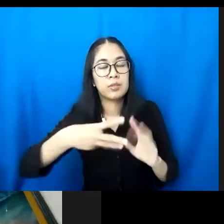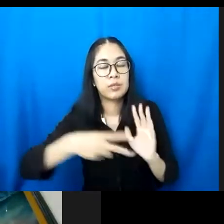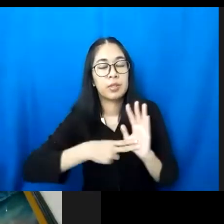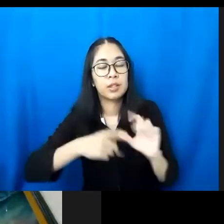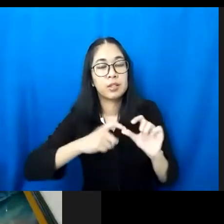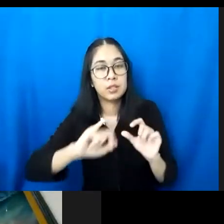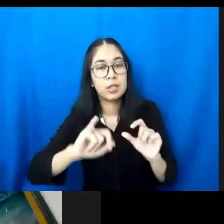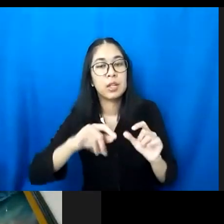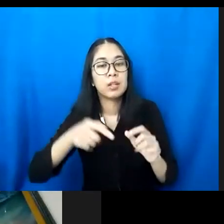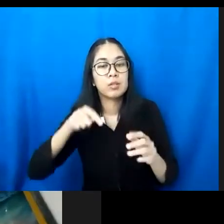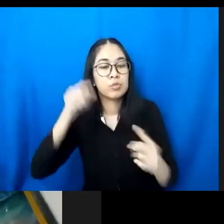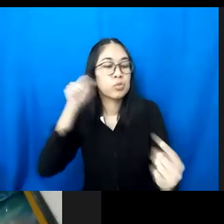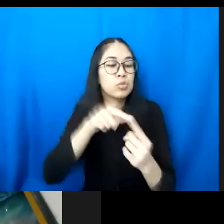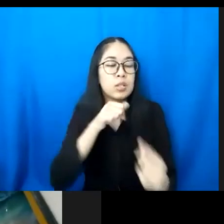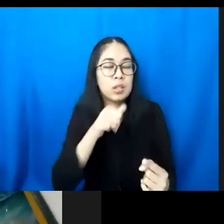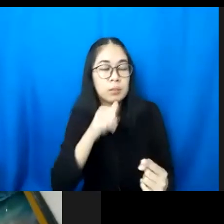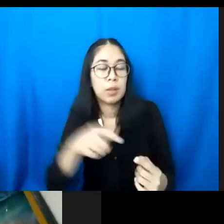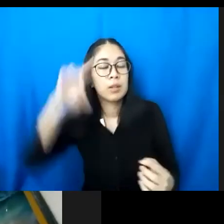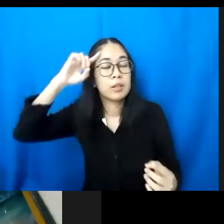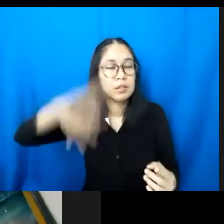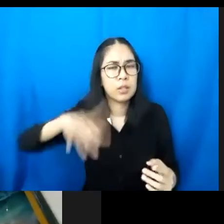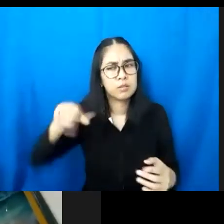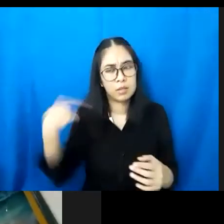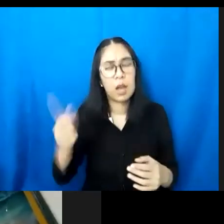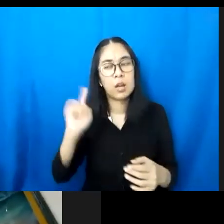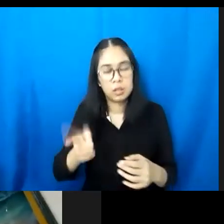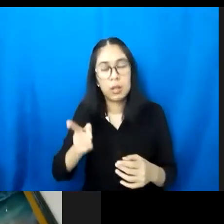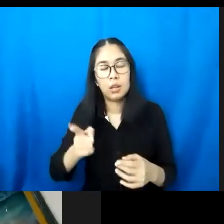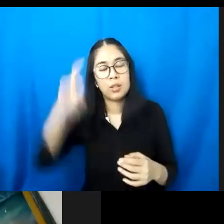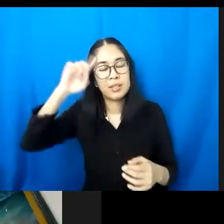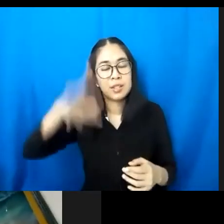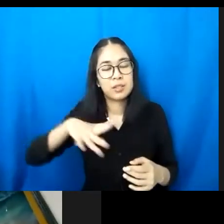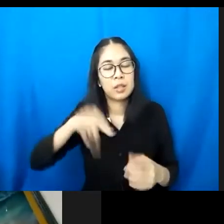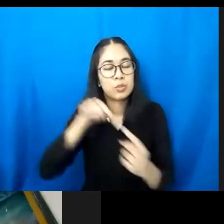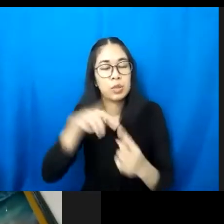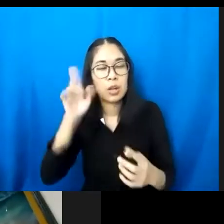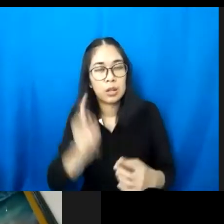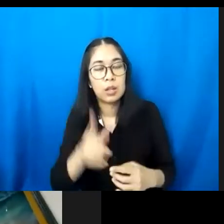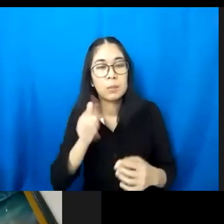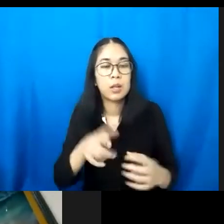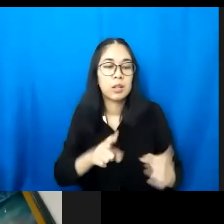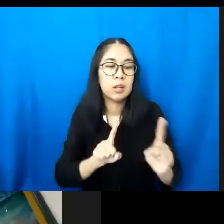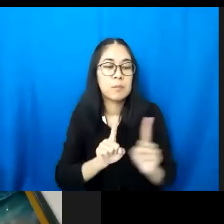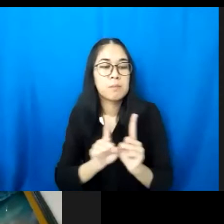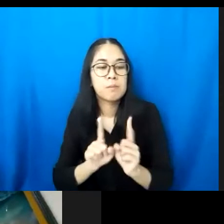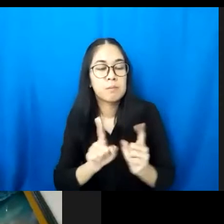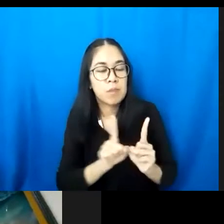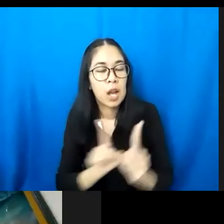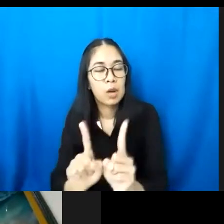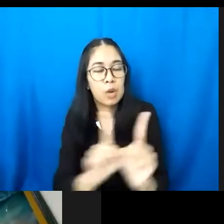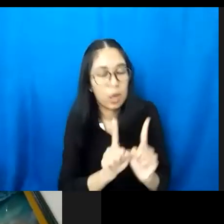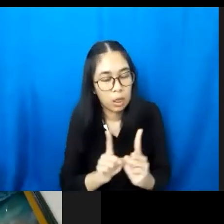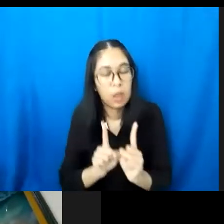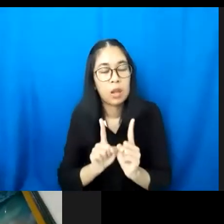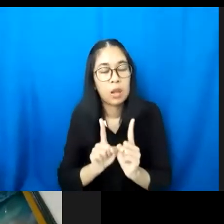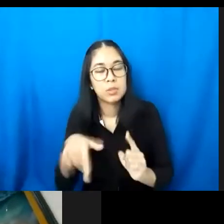Kementerian Desa, di mana di sana juga kita sama-sama bersinergi mengawal berbagai intervensi-intervensi yang sampai ke tingkat